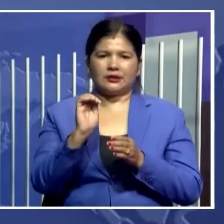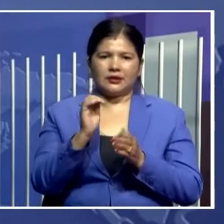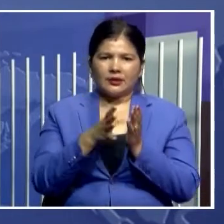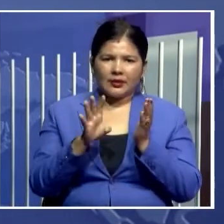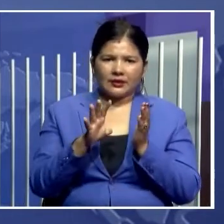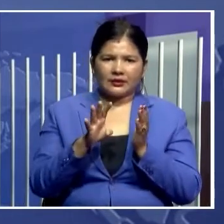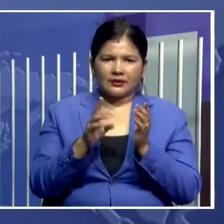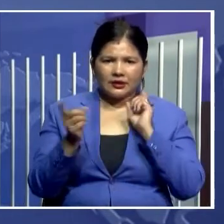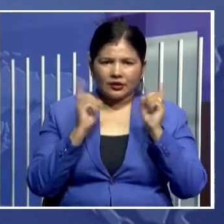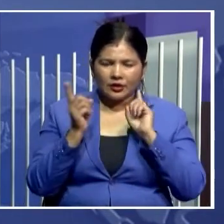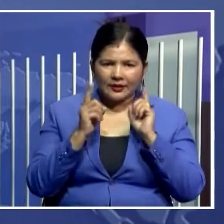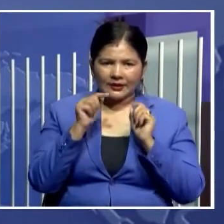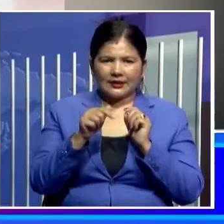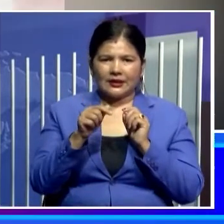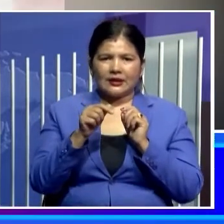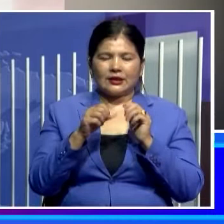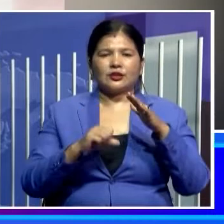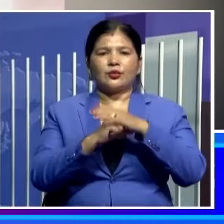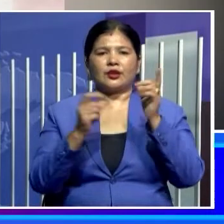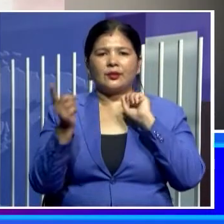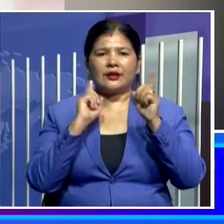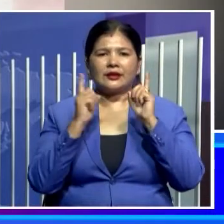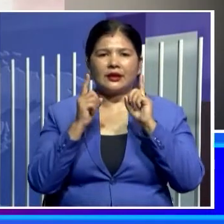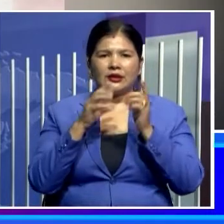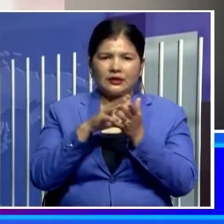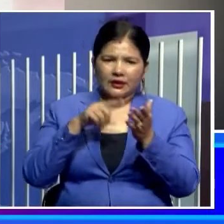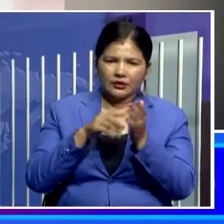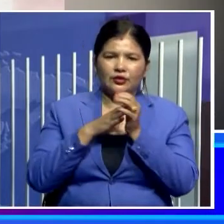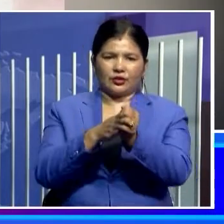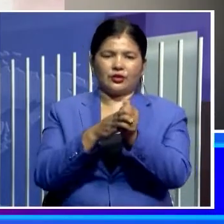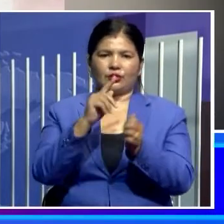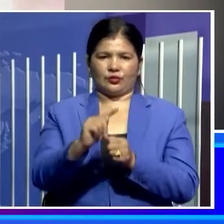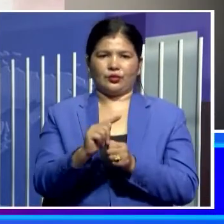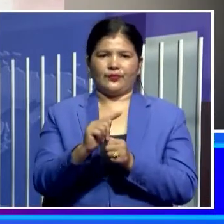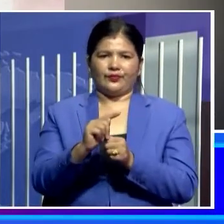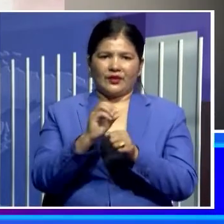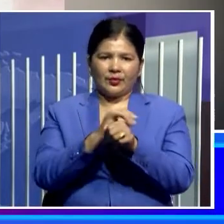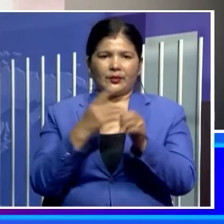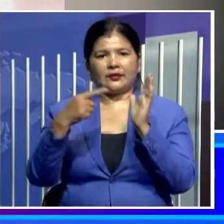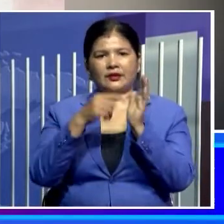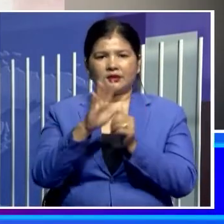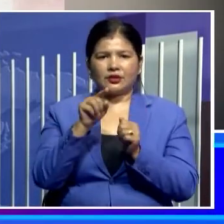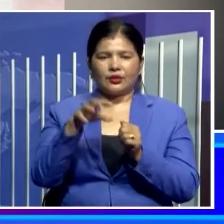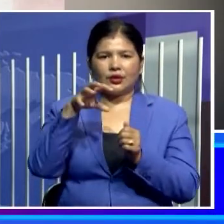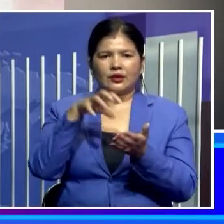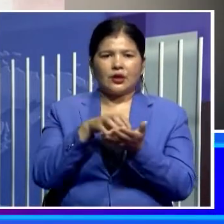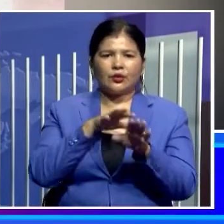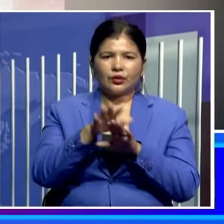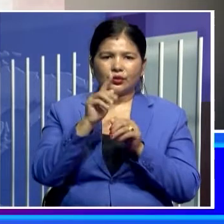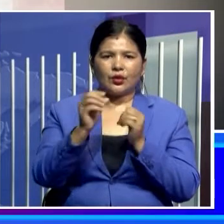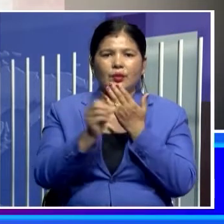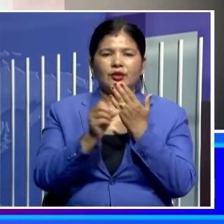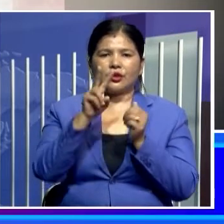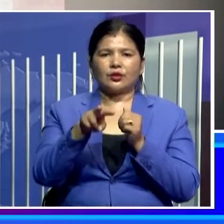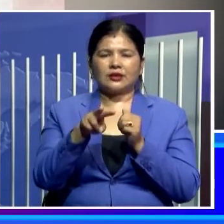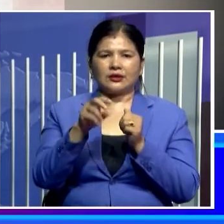बुटवल उपमहानगरपालिका लगायत त्यहाँ रहेका प्रमुख पालिकाहरू जहाँ चाहिँ केन्द्रीय नेतृत्वको प्रभाव देखिन्छ ती ठाउँहरूको पछिल्लो